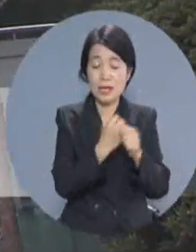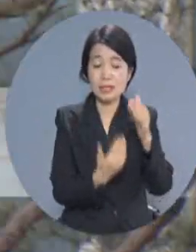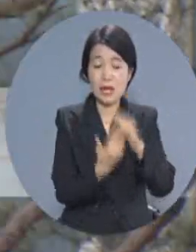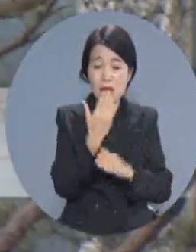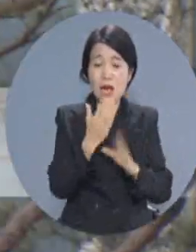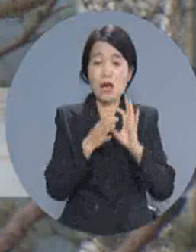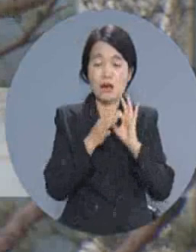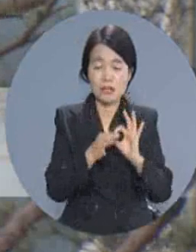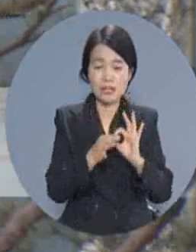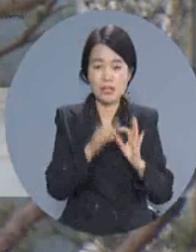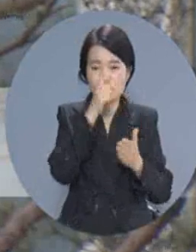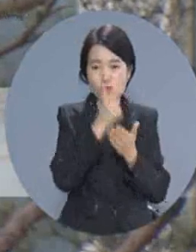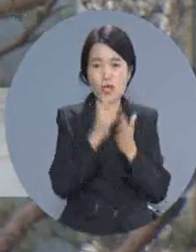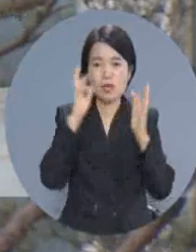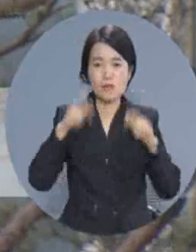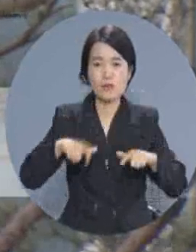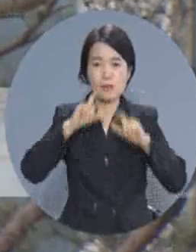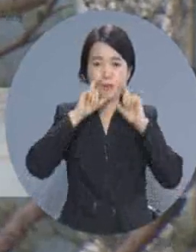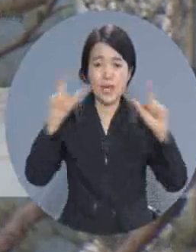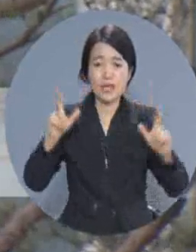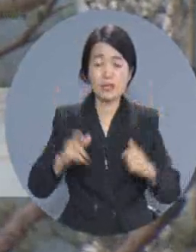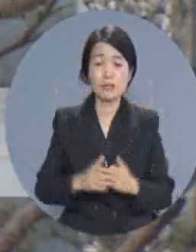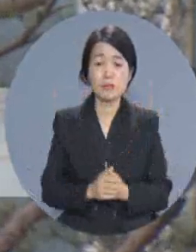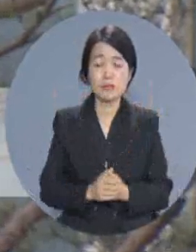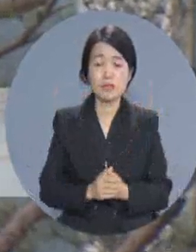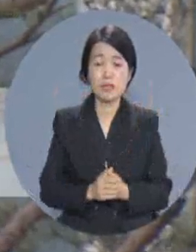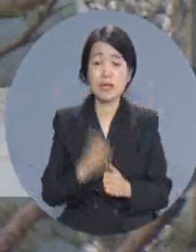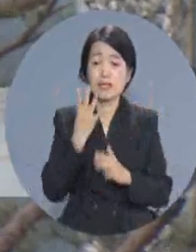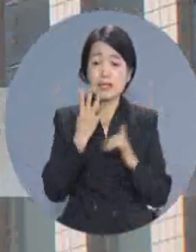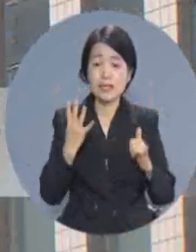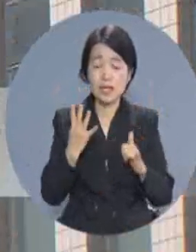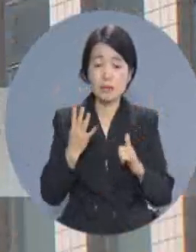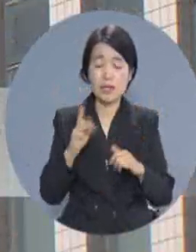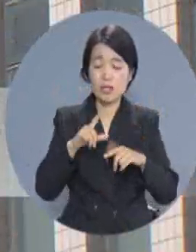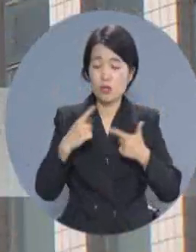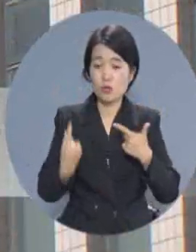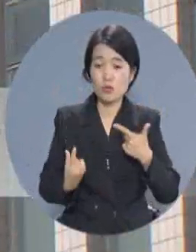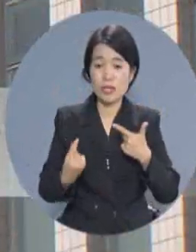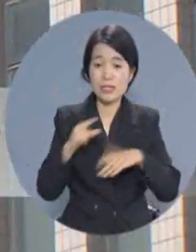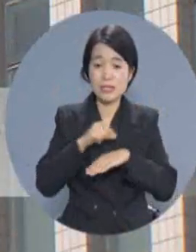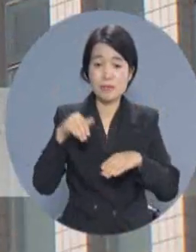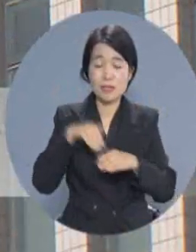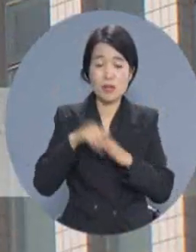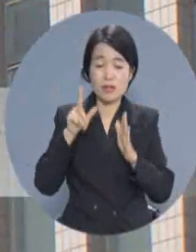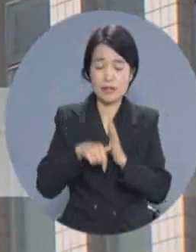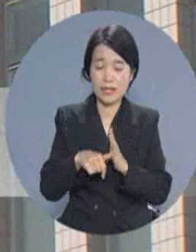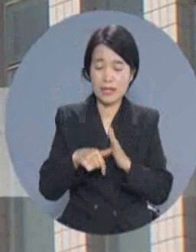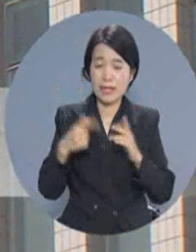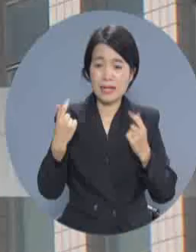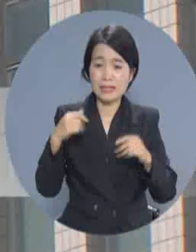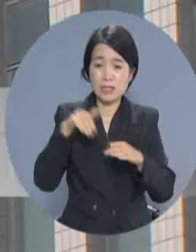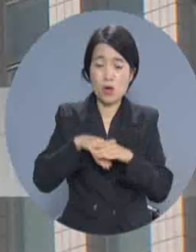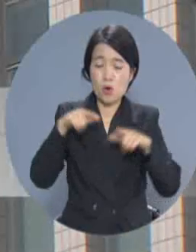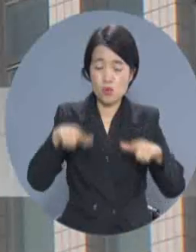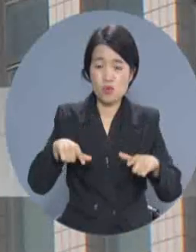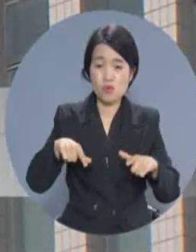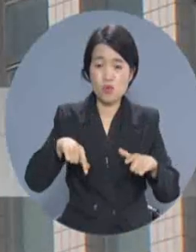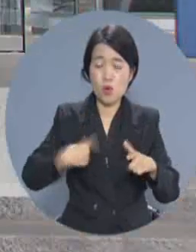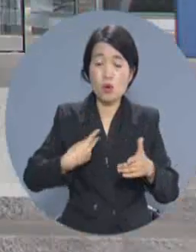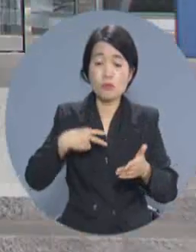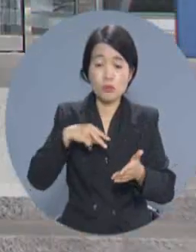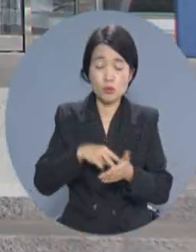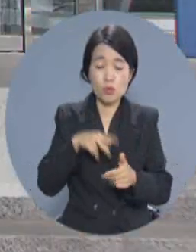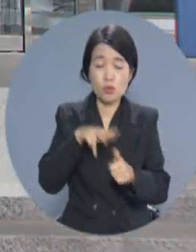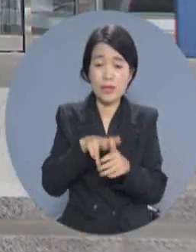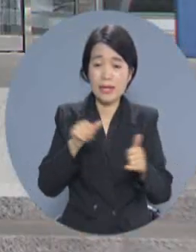사건과 관련해 무혐의 처분했습니다. 이들은 지난 6일 지방선거 당시 같은 선거구에 출마한 무소속